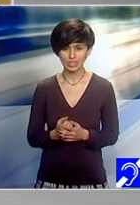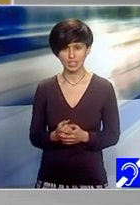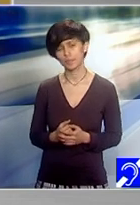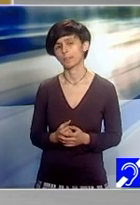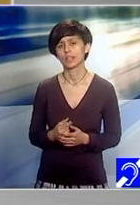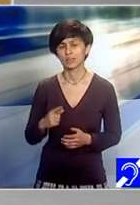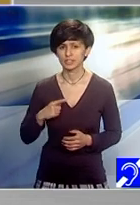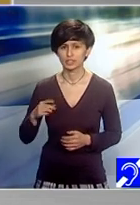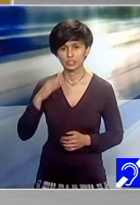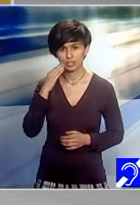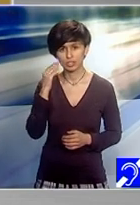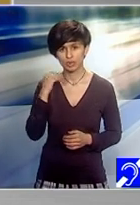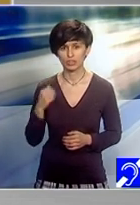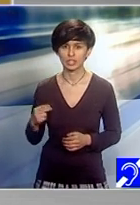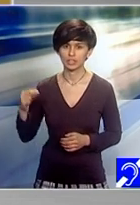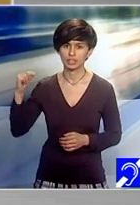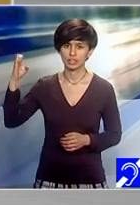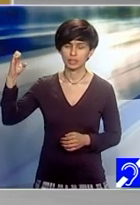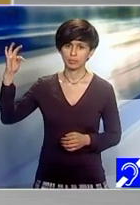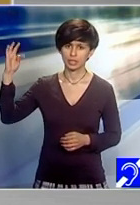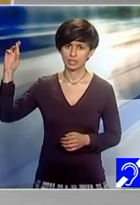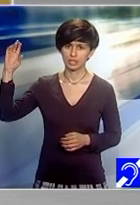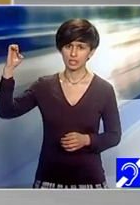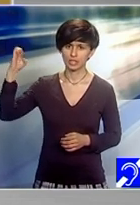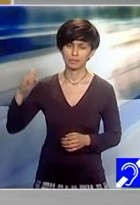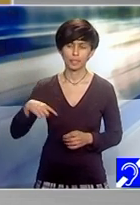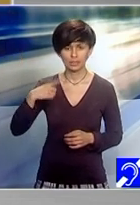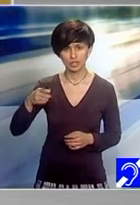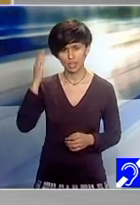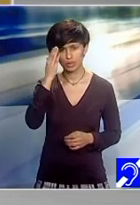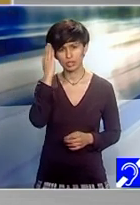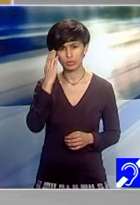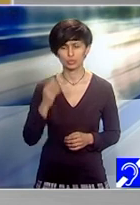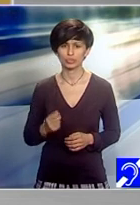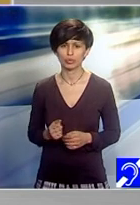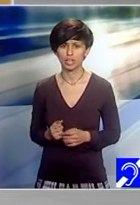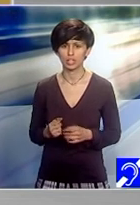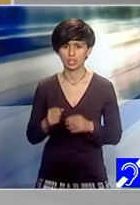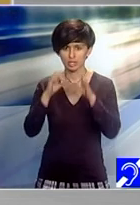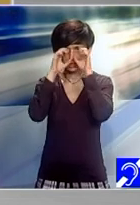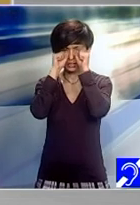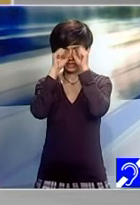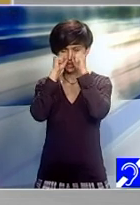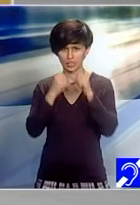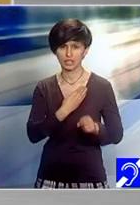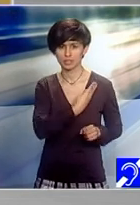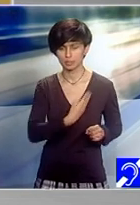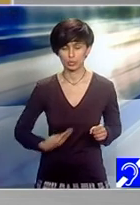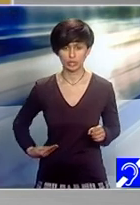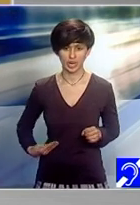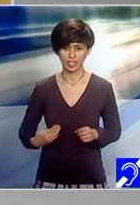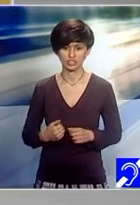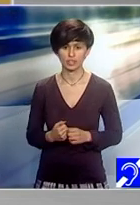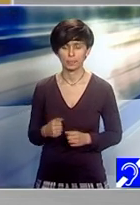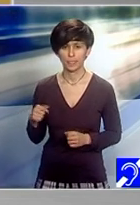care tot de la o școală cu probleme de vedere vine din București și